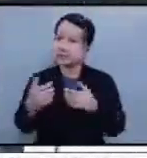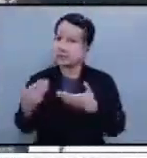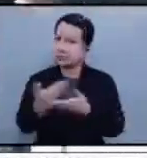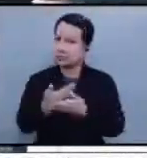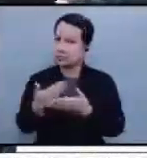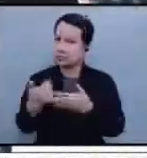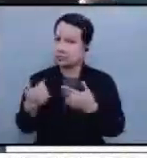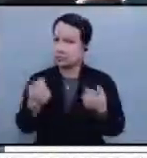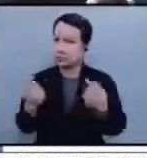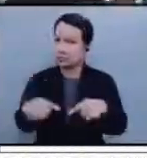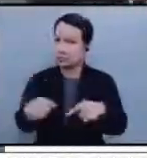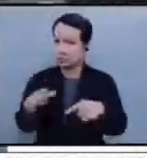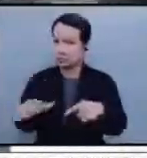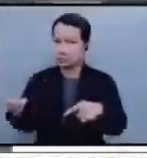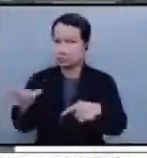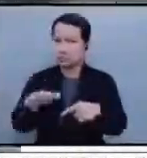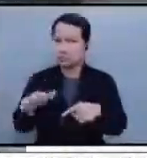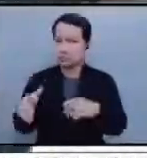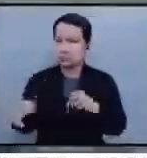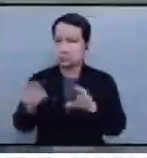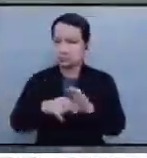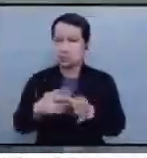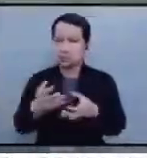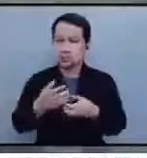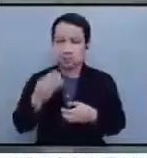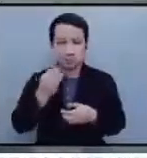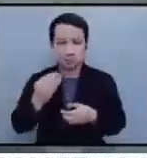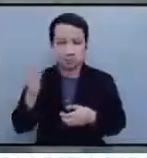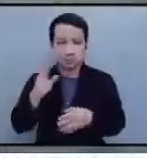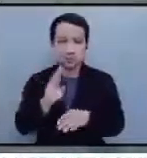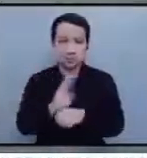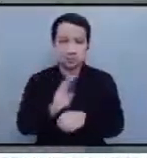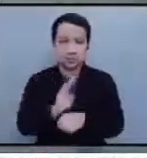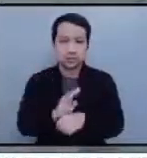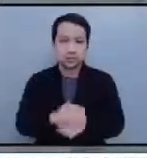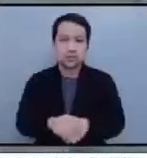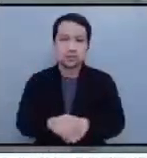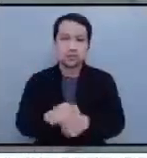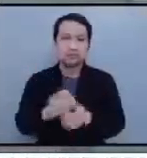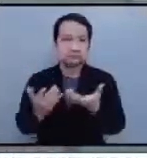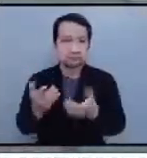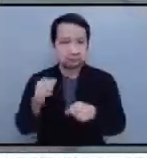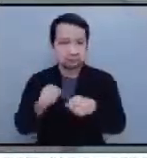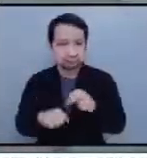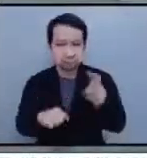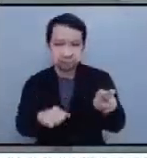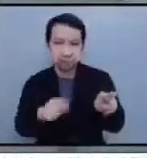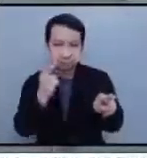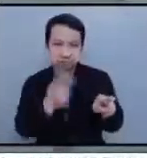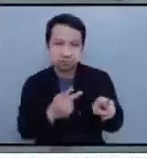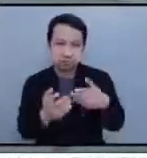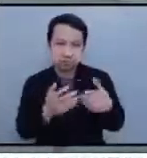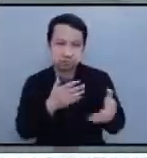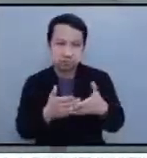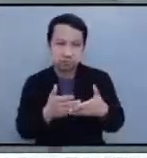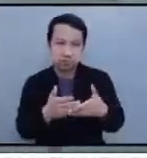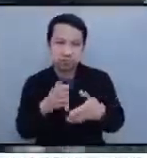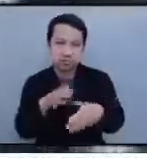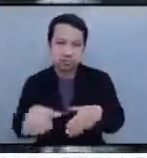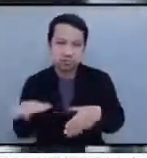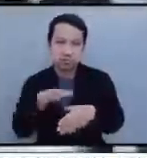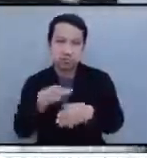doon sa ilang mga pasahero na gusto makasakay sa mga bus. So siguro nakikita rito na sana magkaroon ng certain area